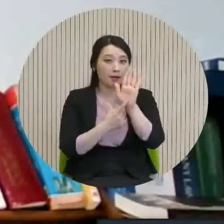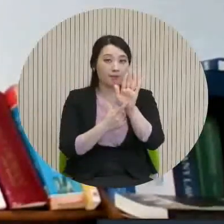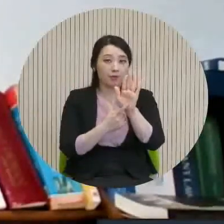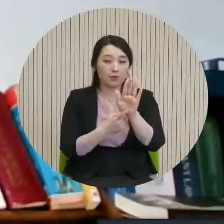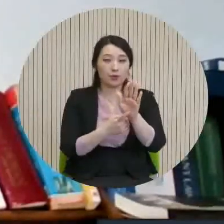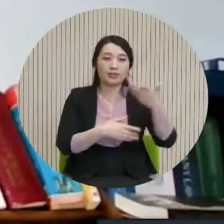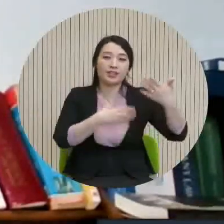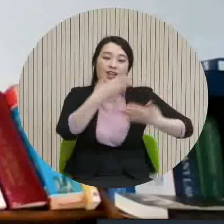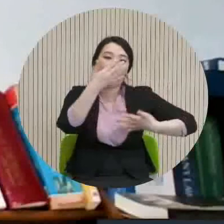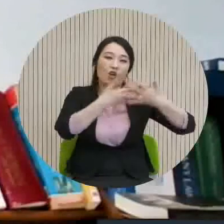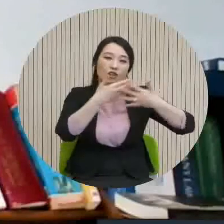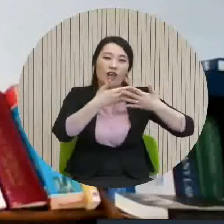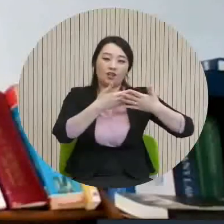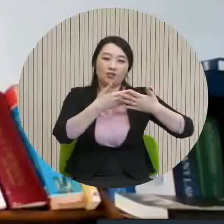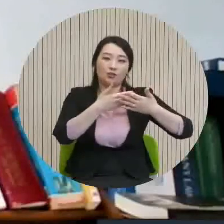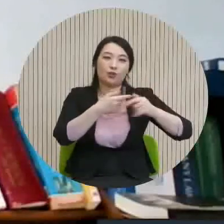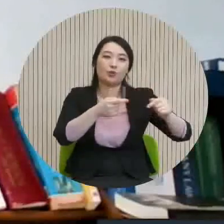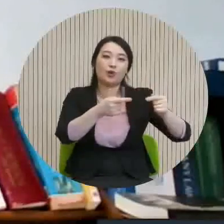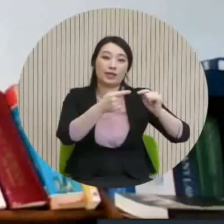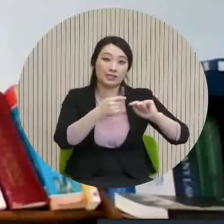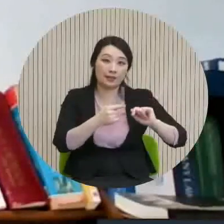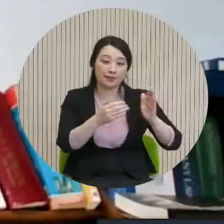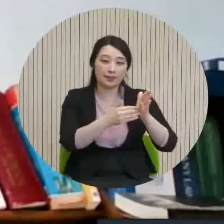에릭 친님이 So Mr. Chin